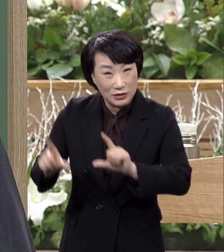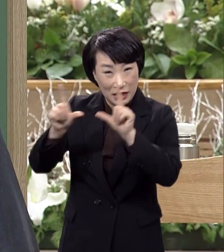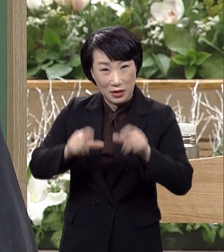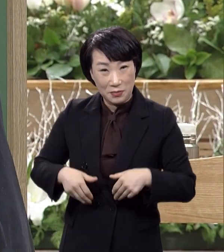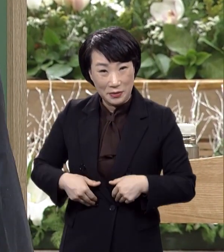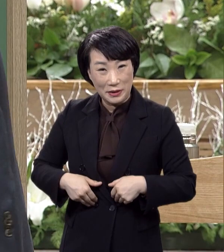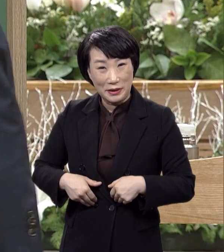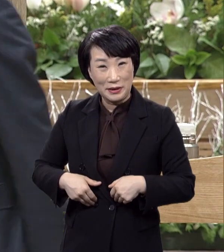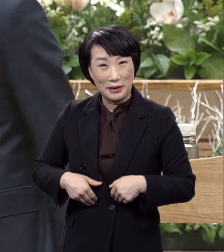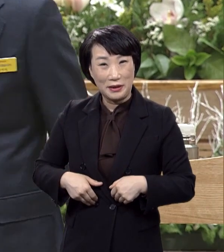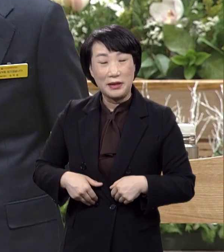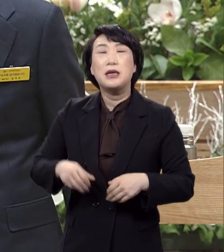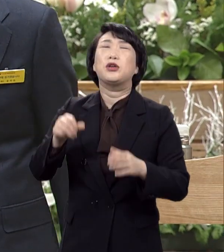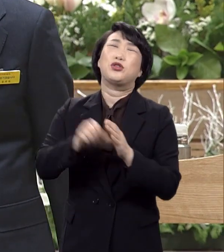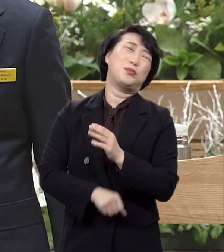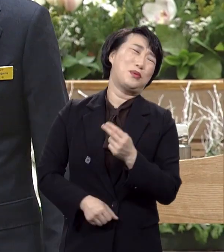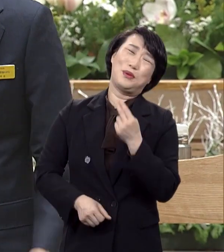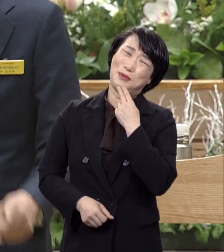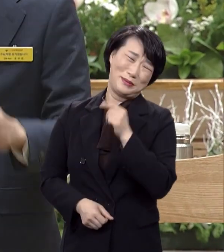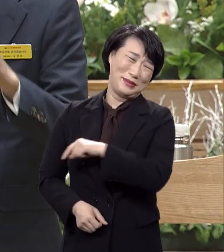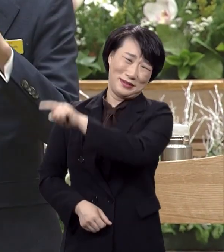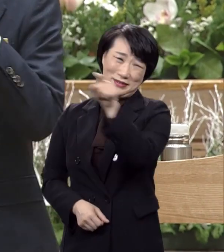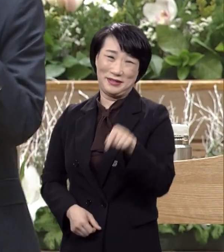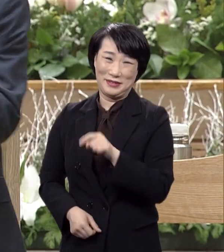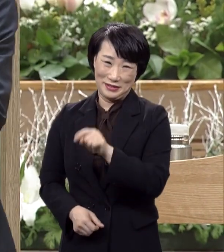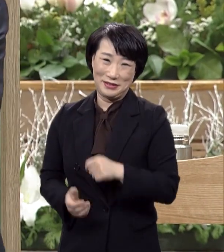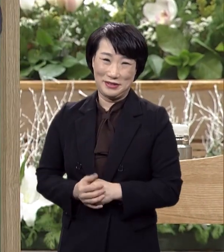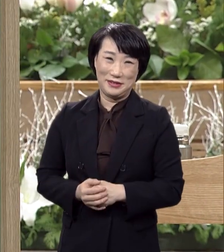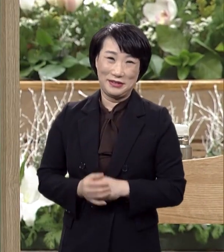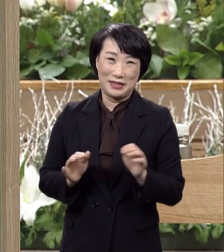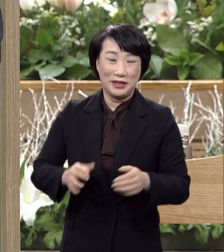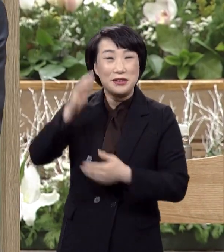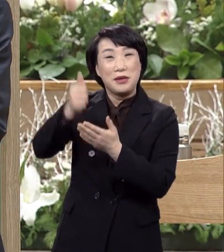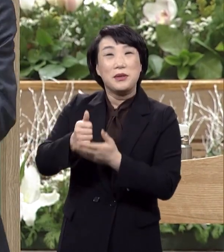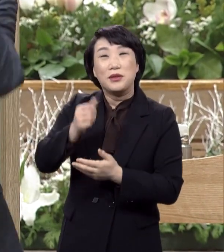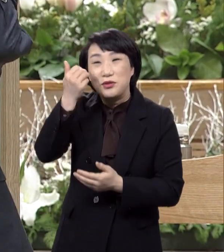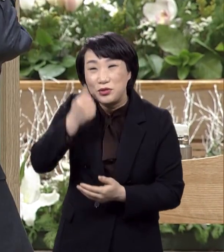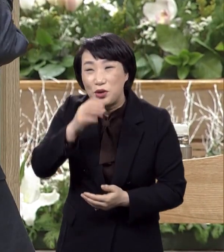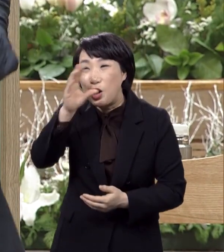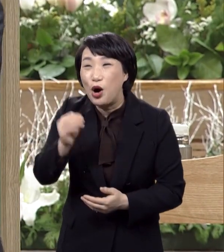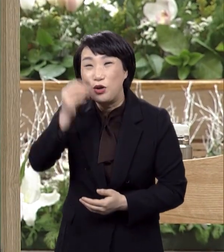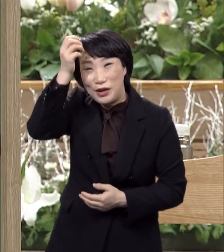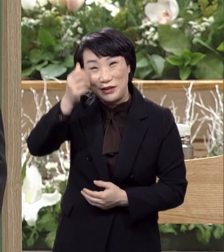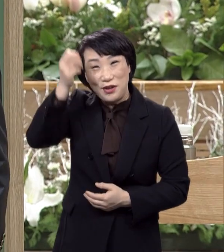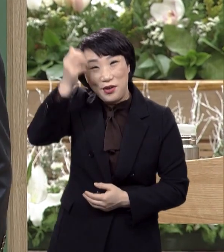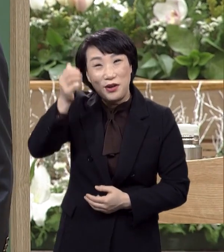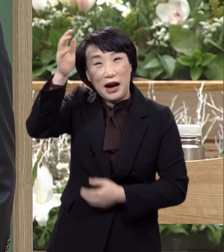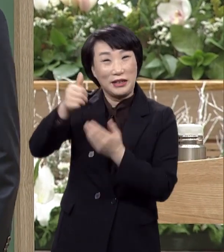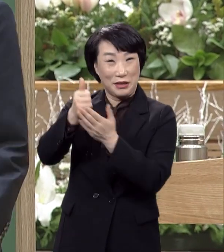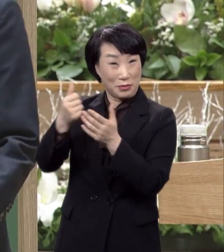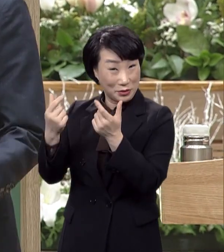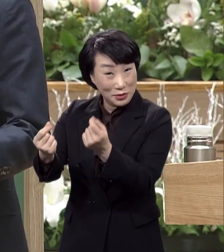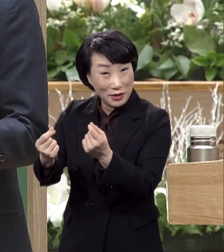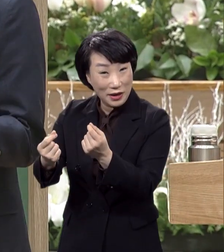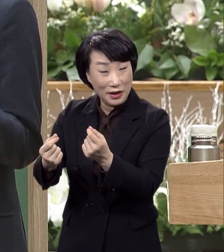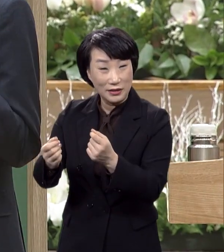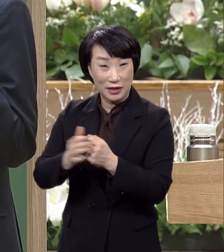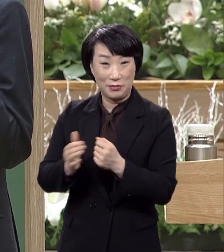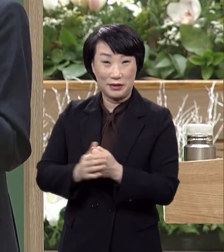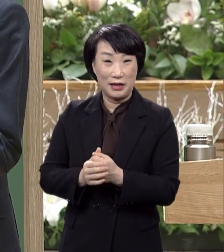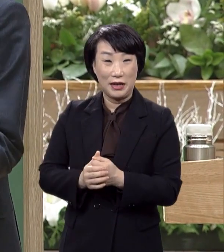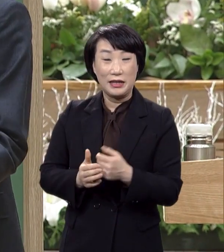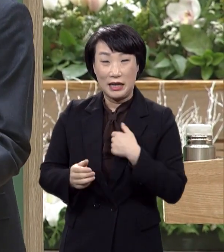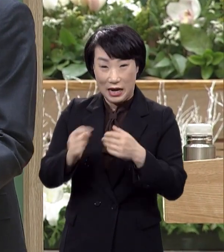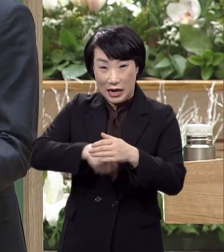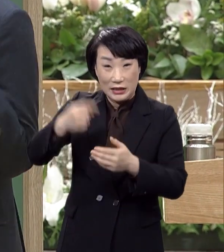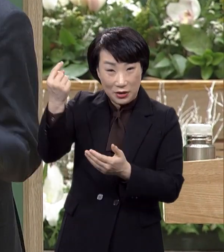진리로. 실패자가 아니지. 성령은 거룩한 영이요 하나님이시기 때문에 그가